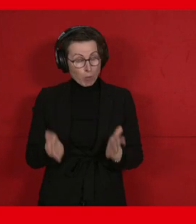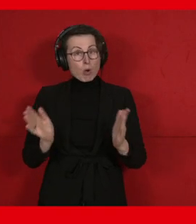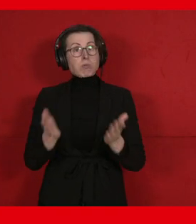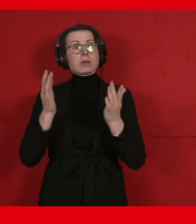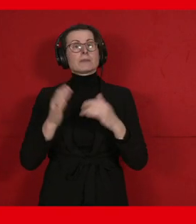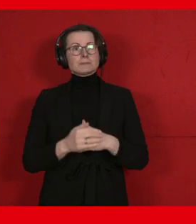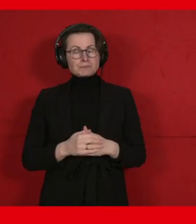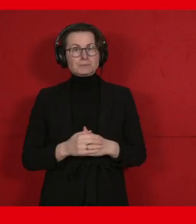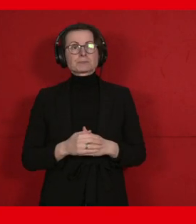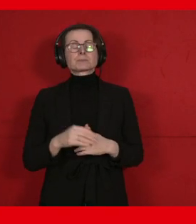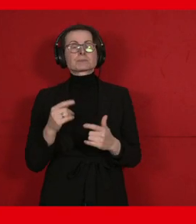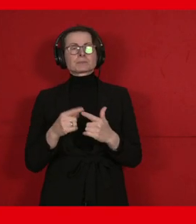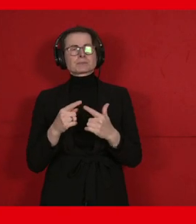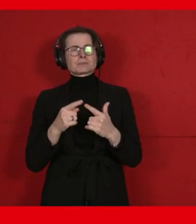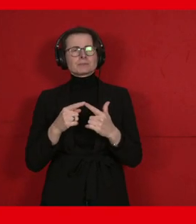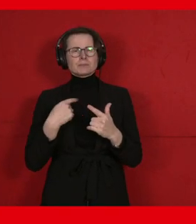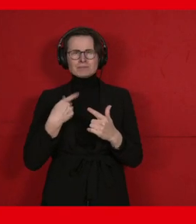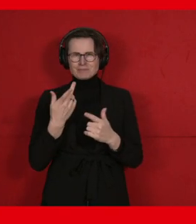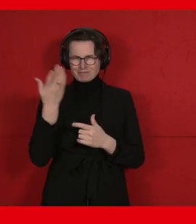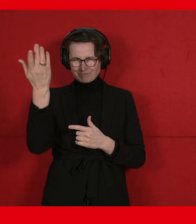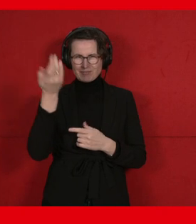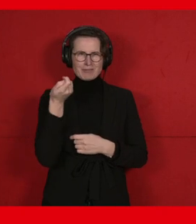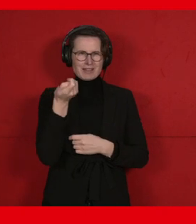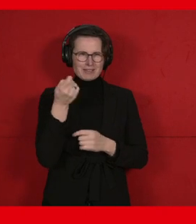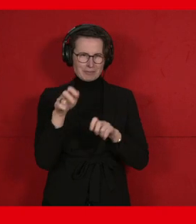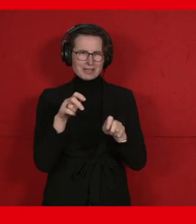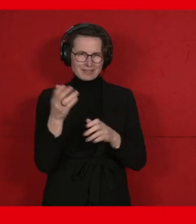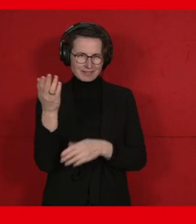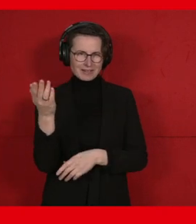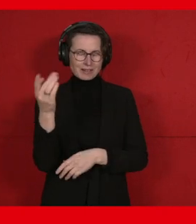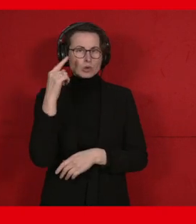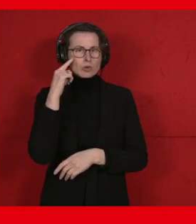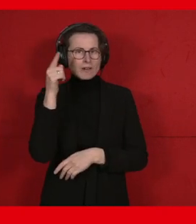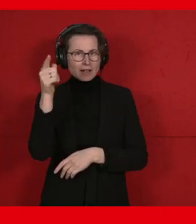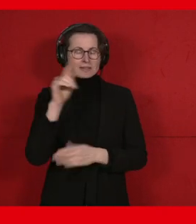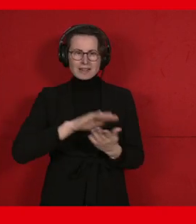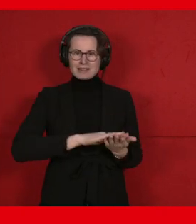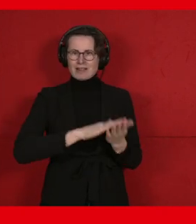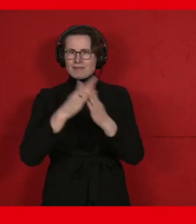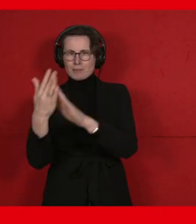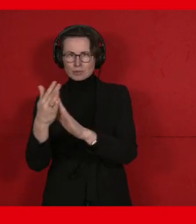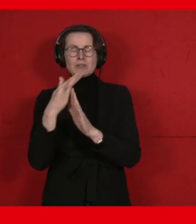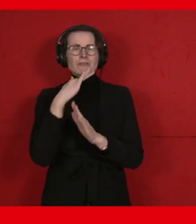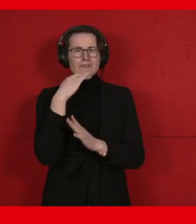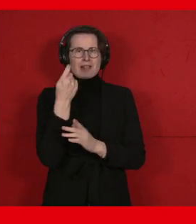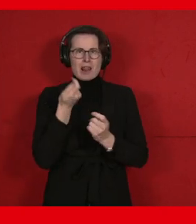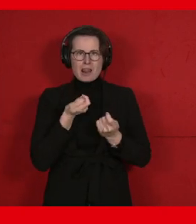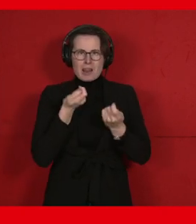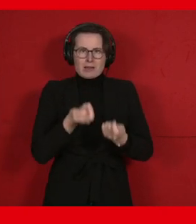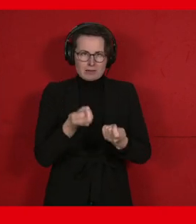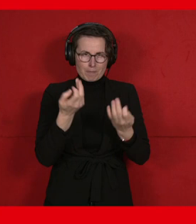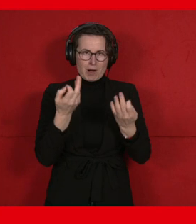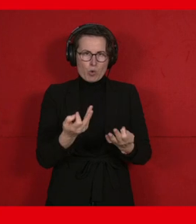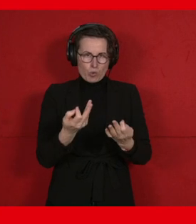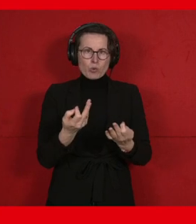Stelle. Zweitens, gerade als Finanzminister, du weißt, dass die ganze Transformation auch viel Geld kosten wird.